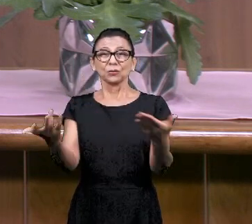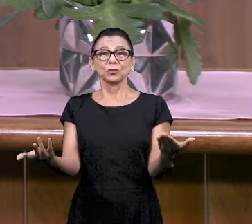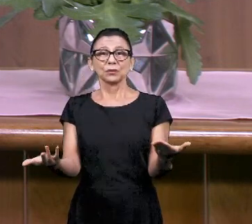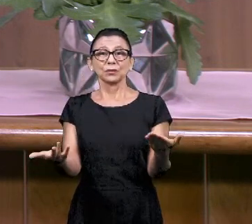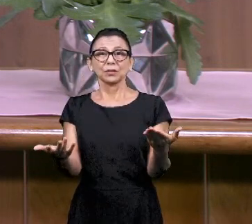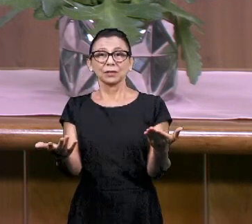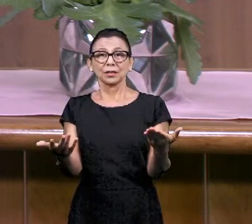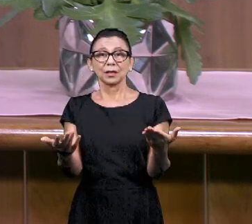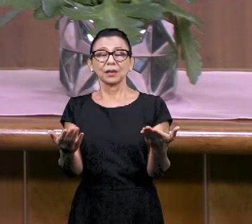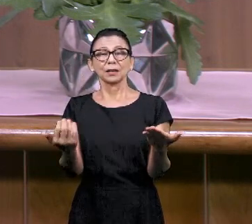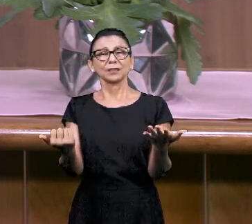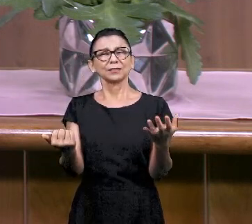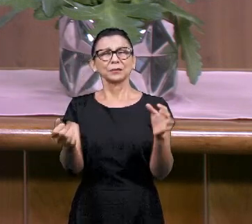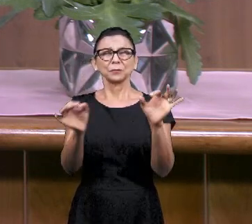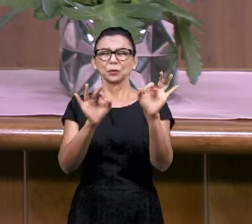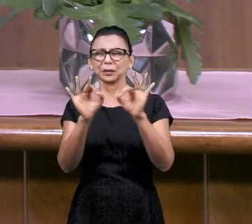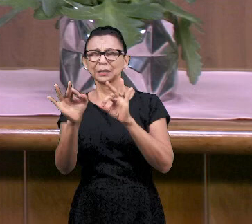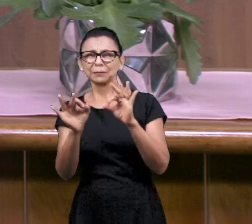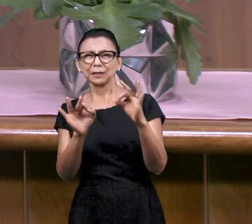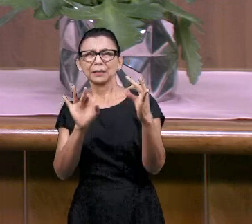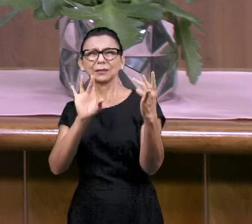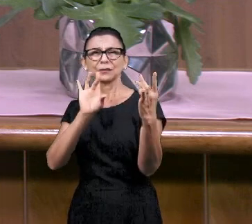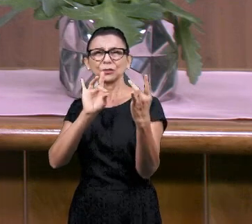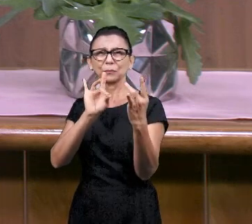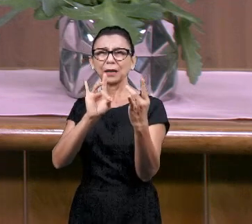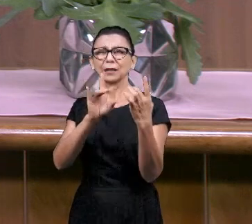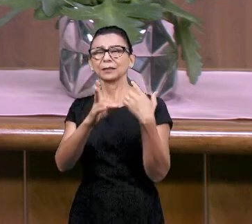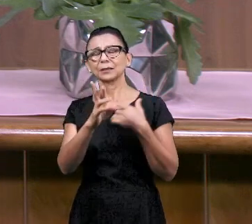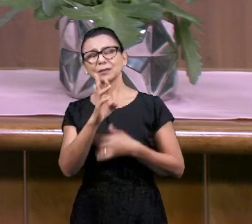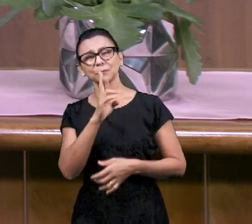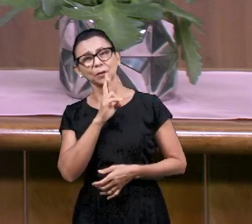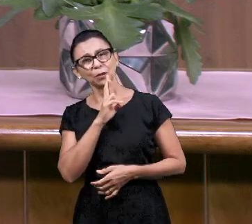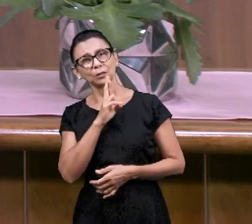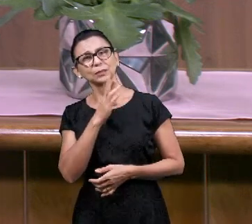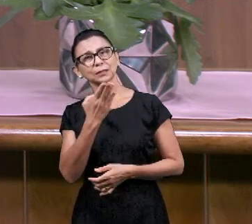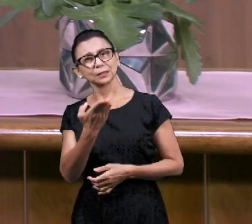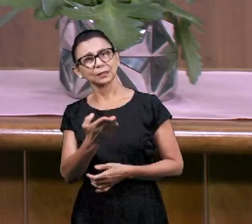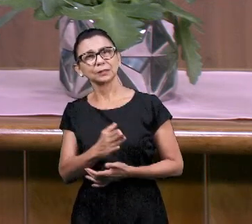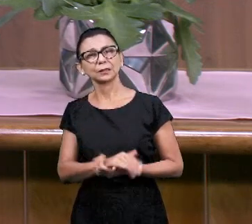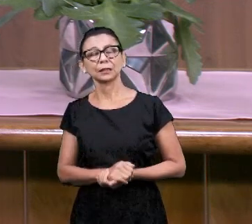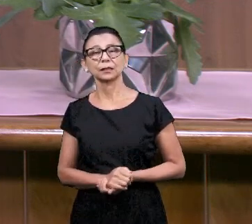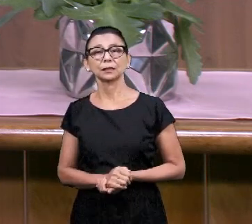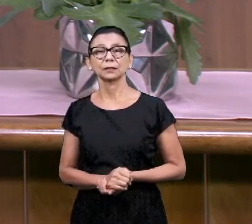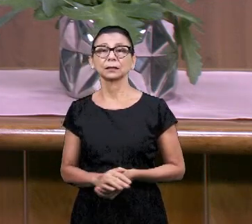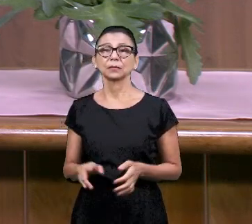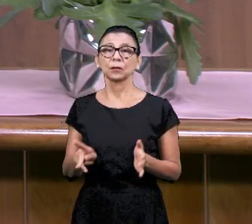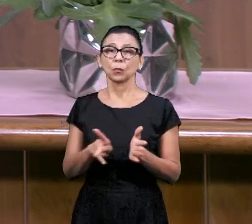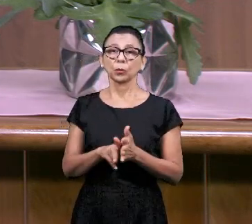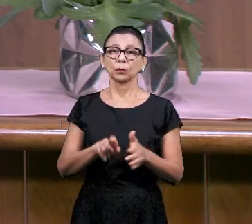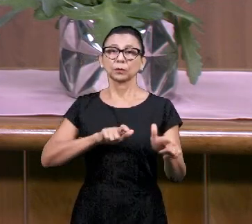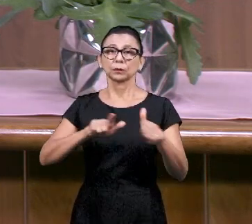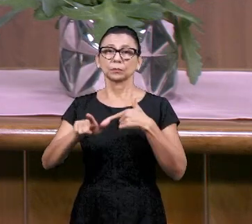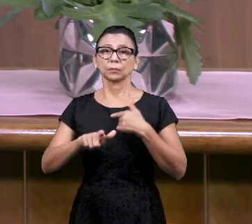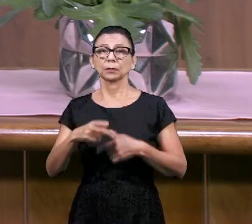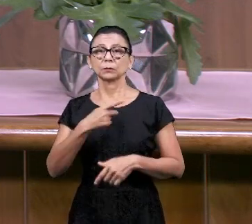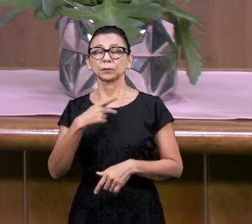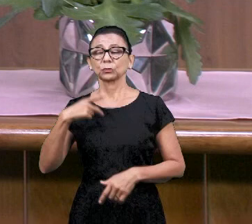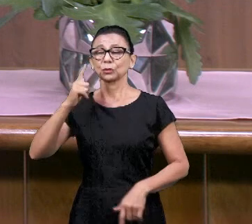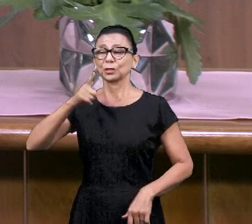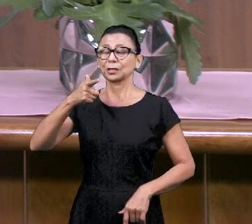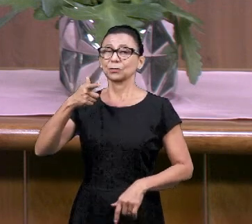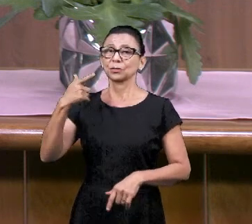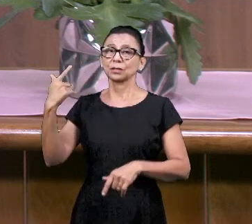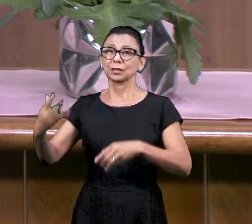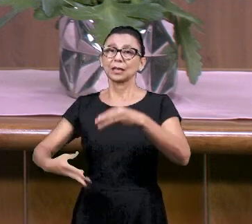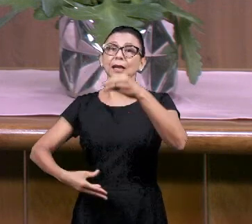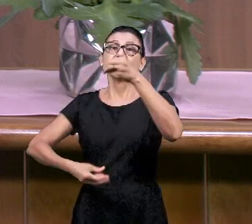lecture, l'organisation, la réponse aux frères et sœurs, le travail de Pasteur Jodeti. On a apporté ici le résumé